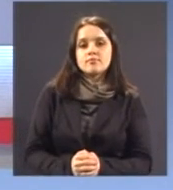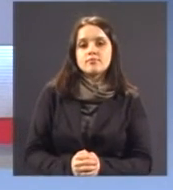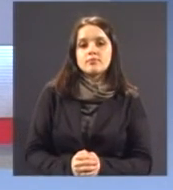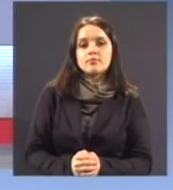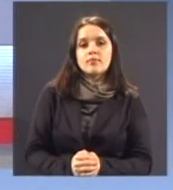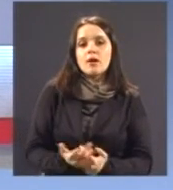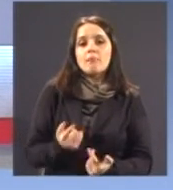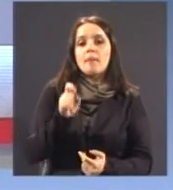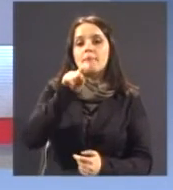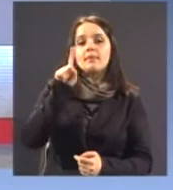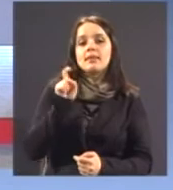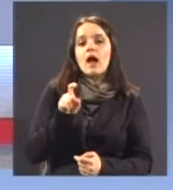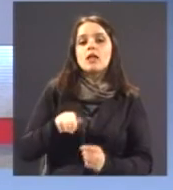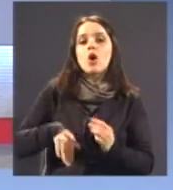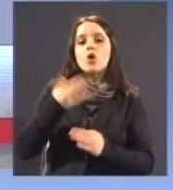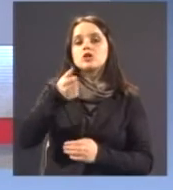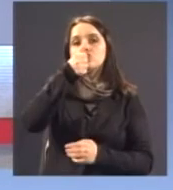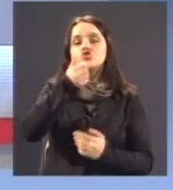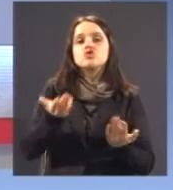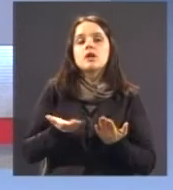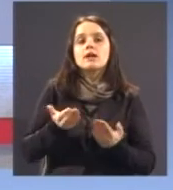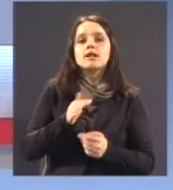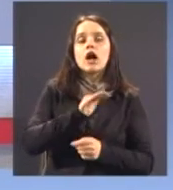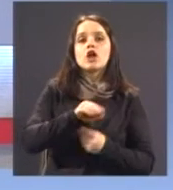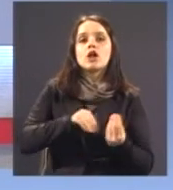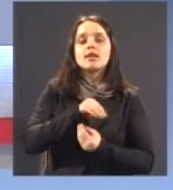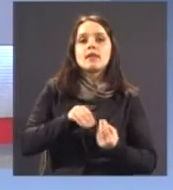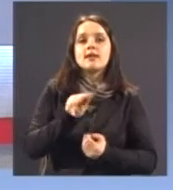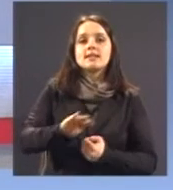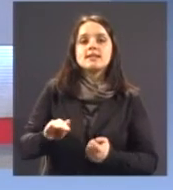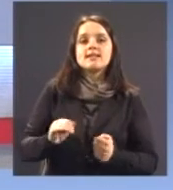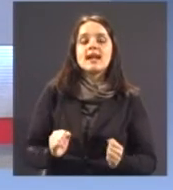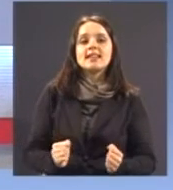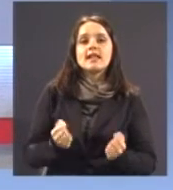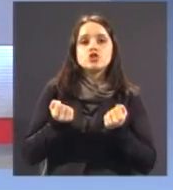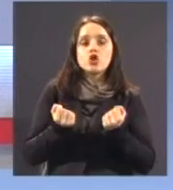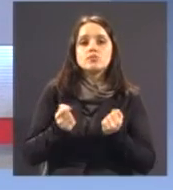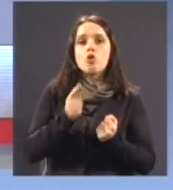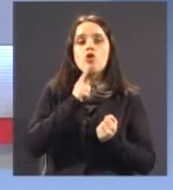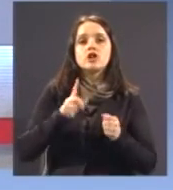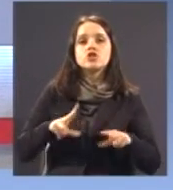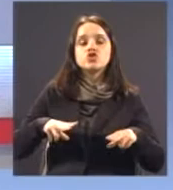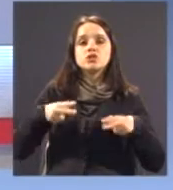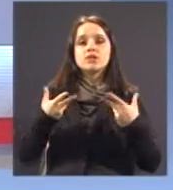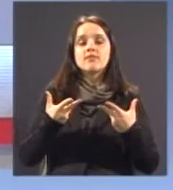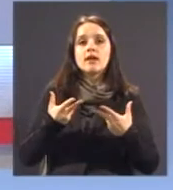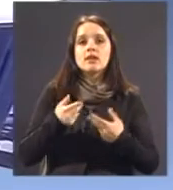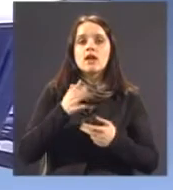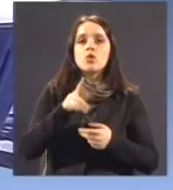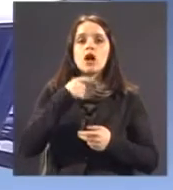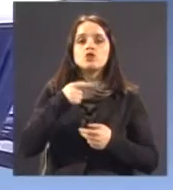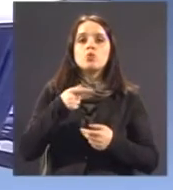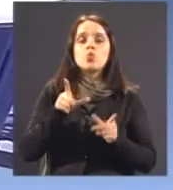Pitanje je onda šta je sa roditeljima djece s teškoćama koji žive, da tako kažem, u